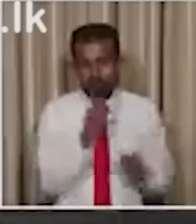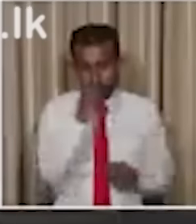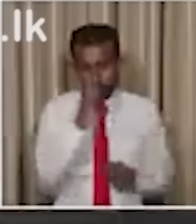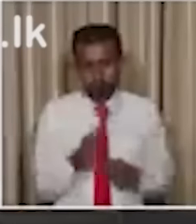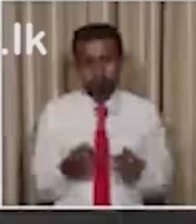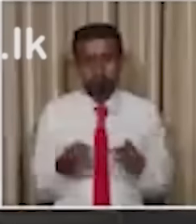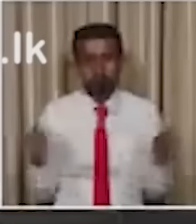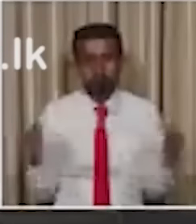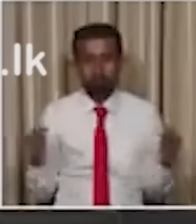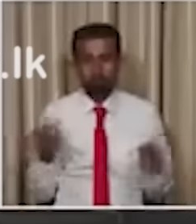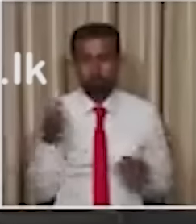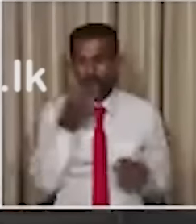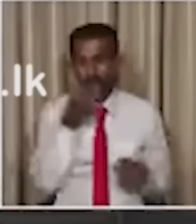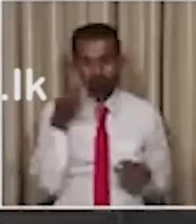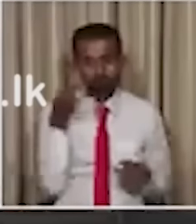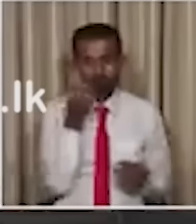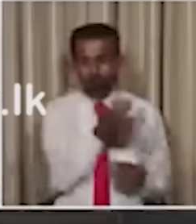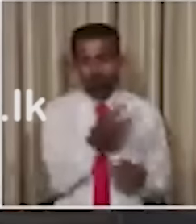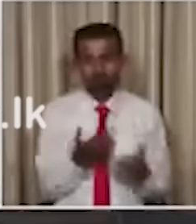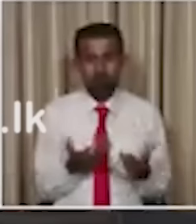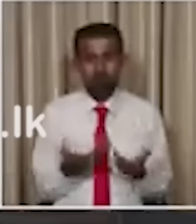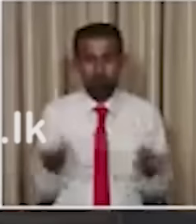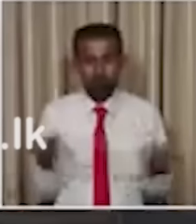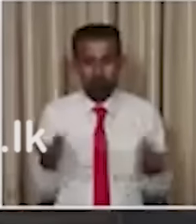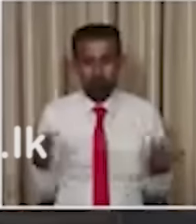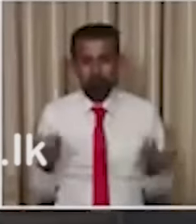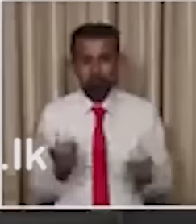එරෙහිව චෝදනා ඉදිරිපත් කළ නොහැකි බවට